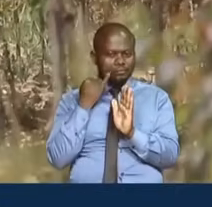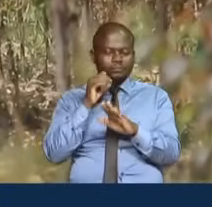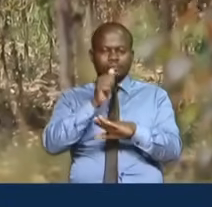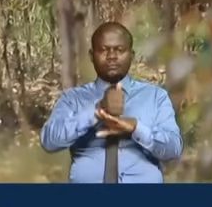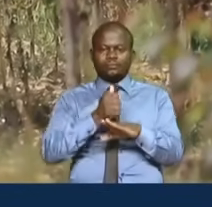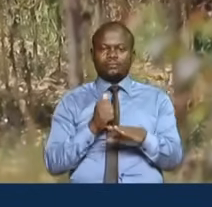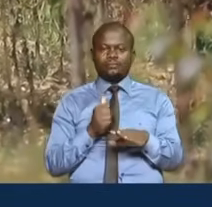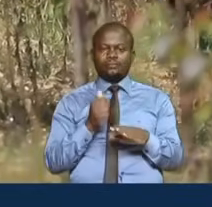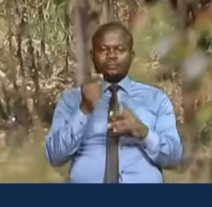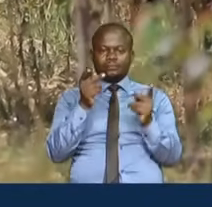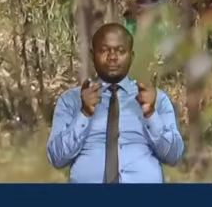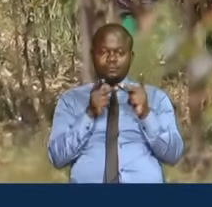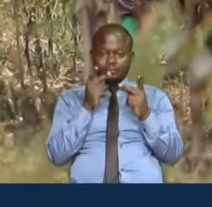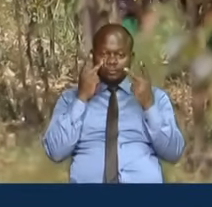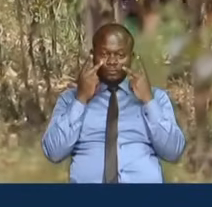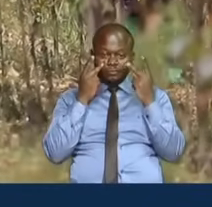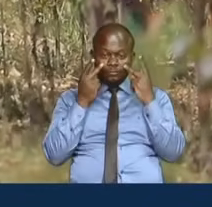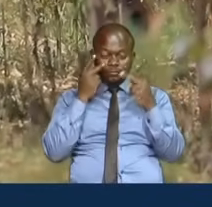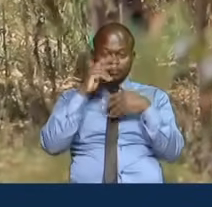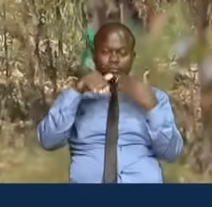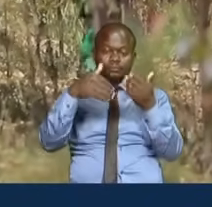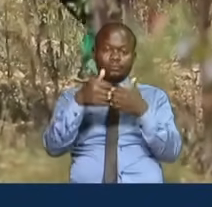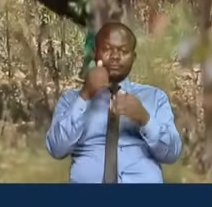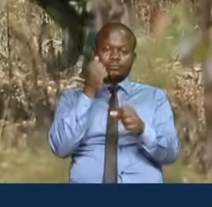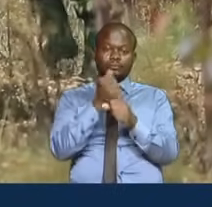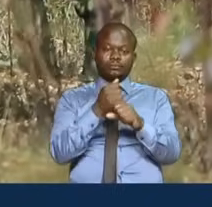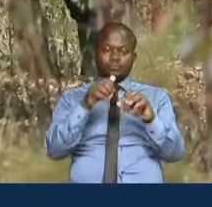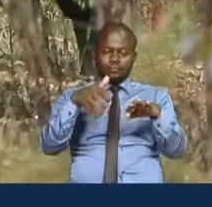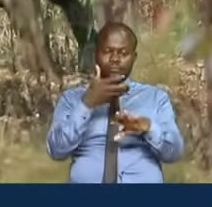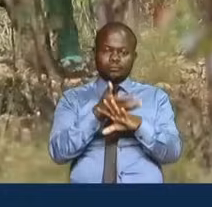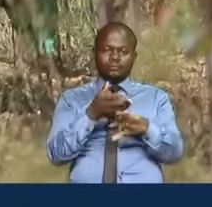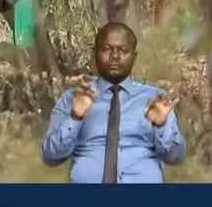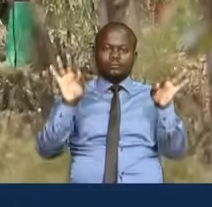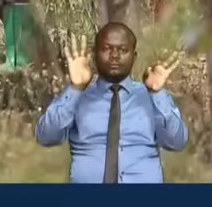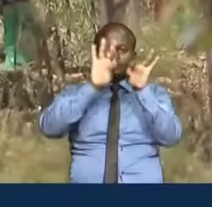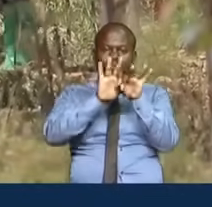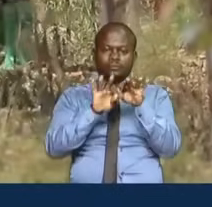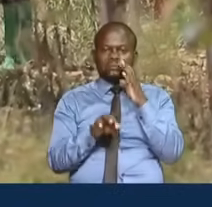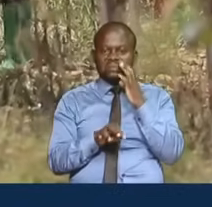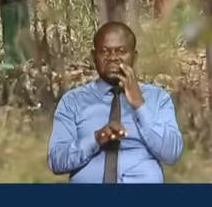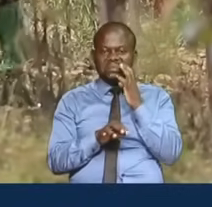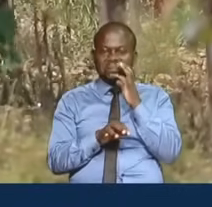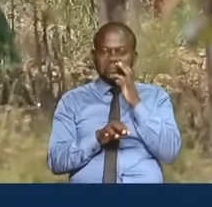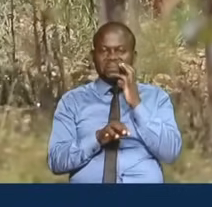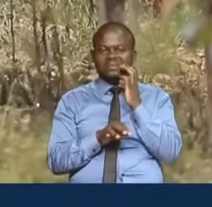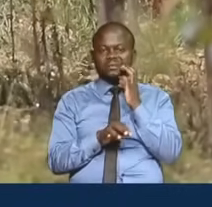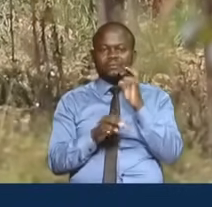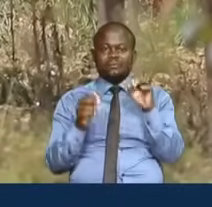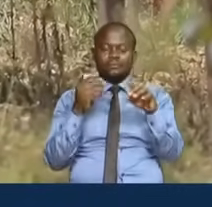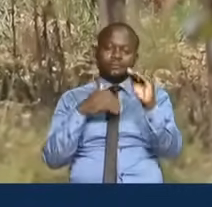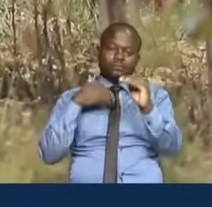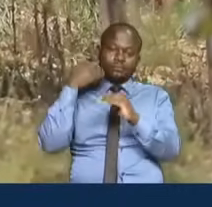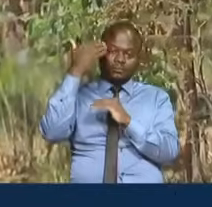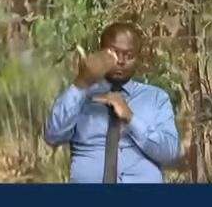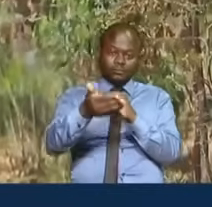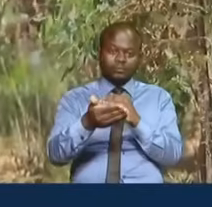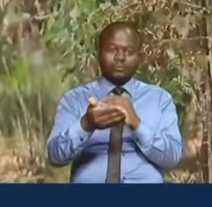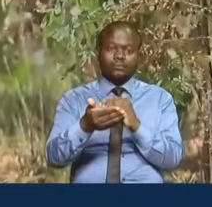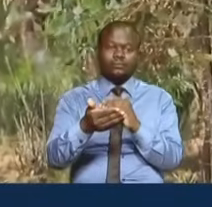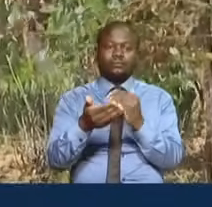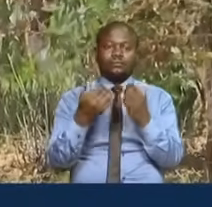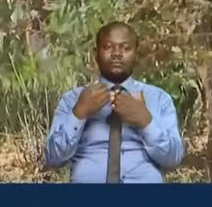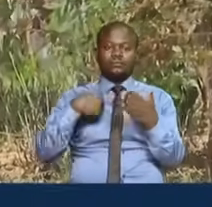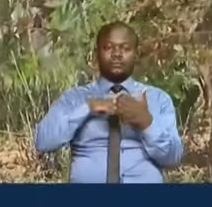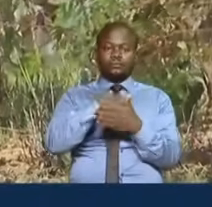aha mureba hakorewe ubucukuzi bw'amabuye y'agaciro hanyuma